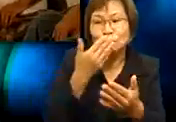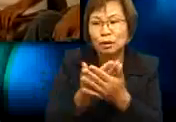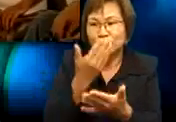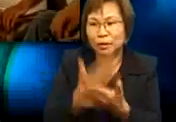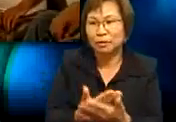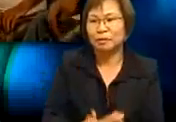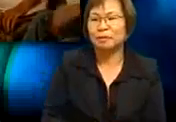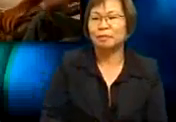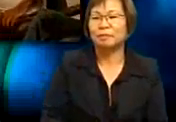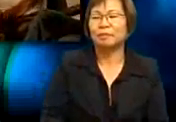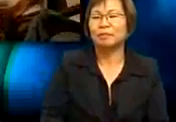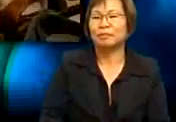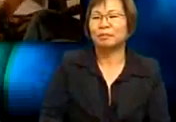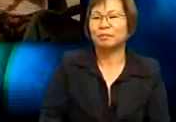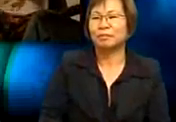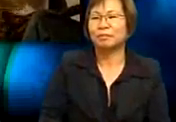ya.